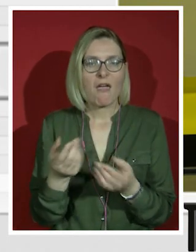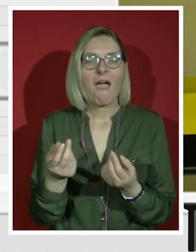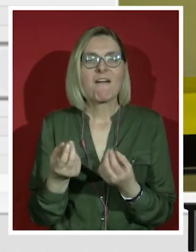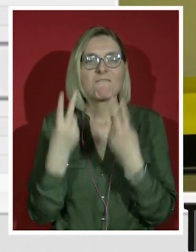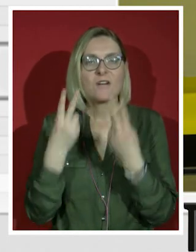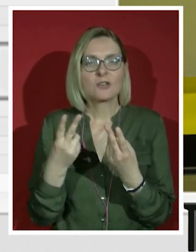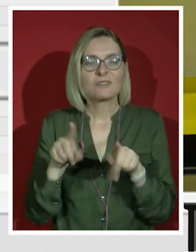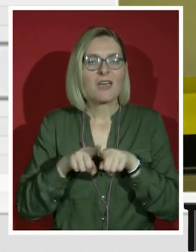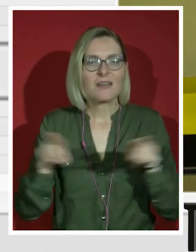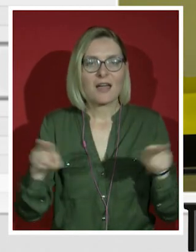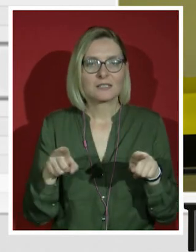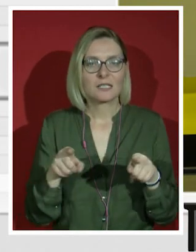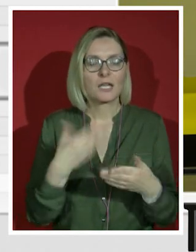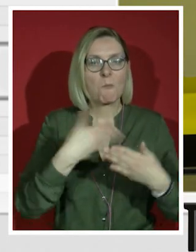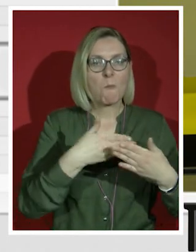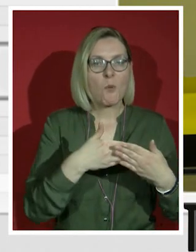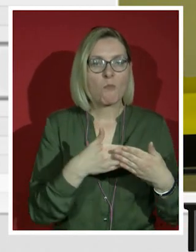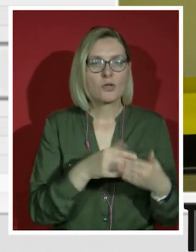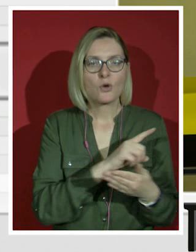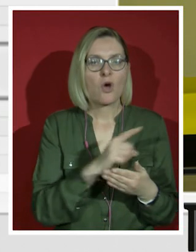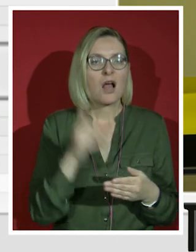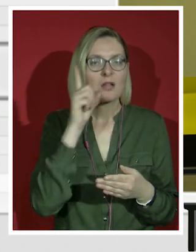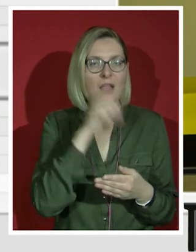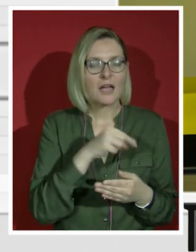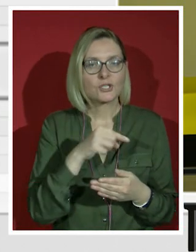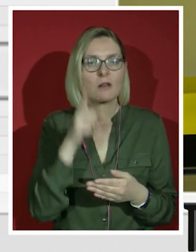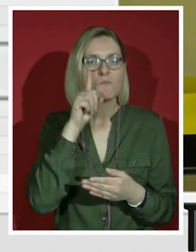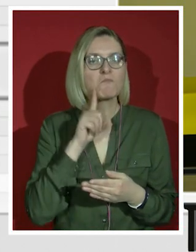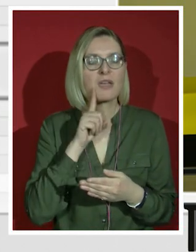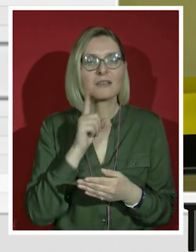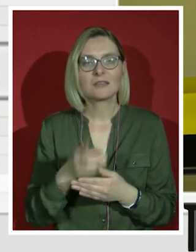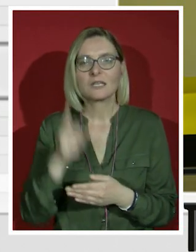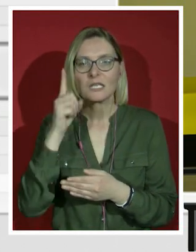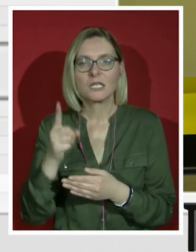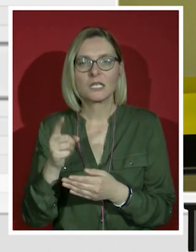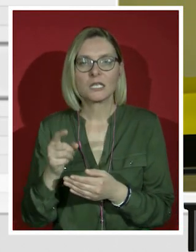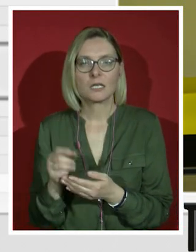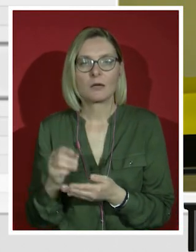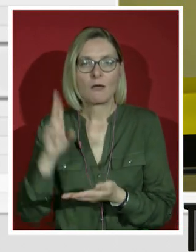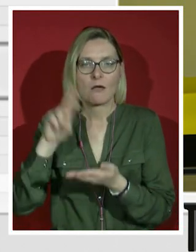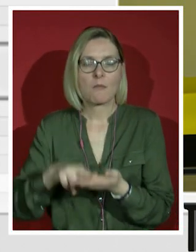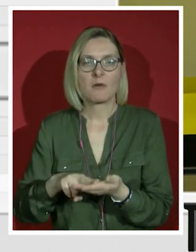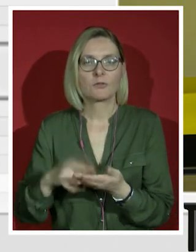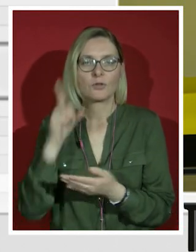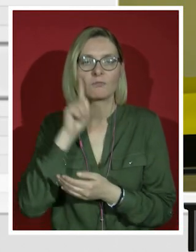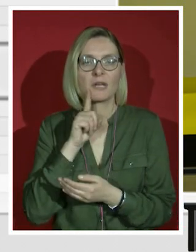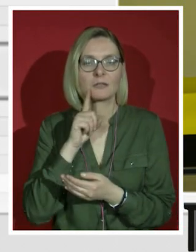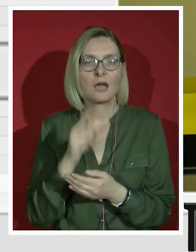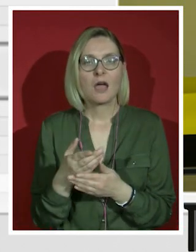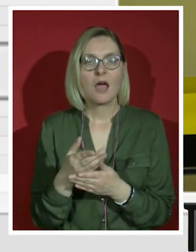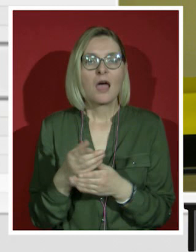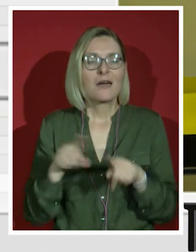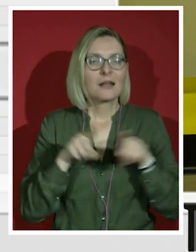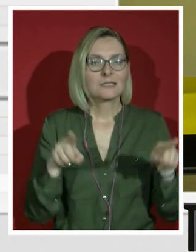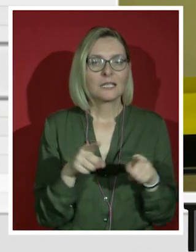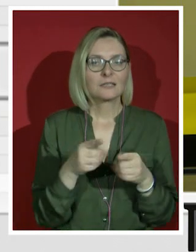диференцијација. Клучните разлики, вештачкиот мед нема некој вообичаен вкус. Тоа е некако како